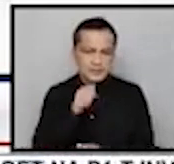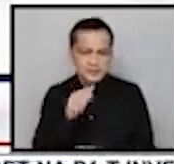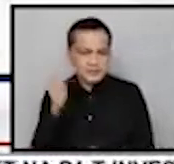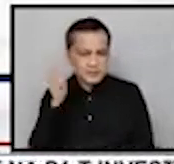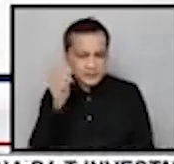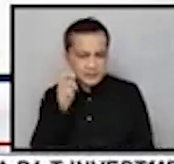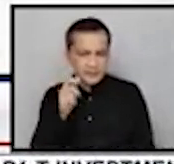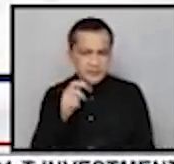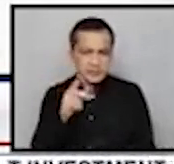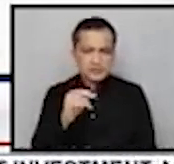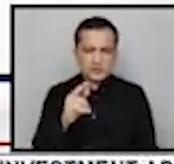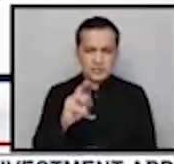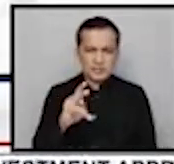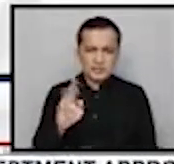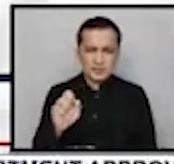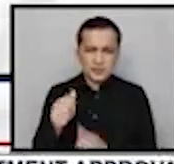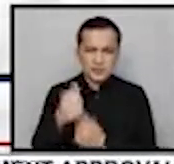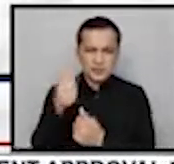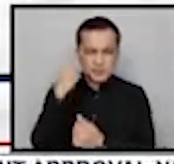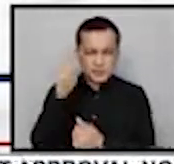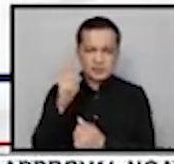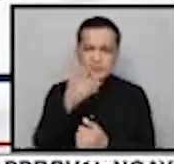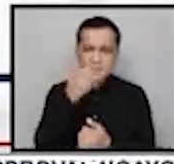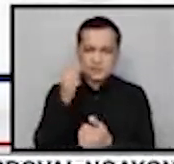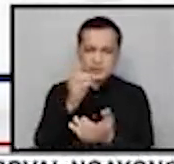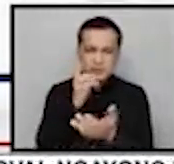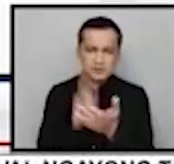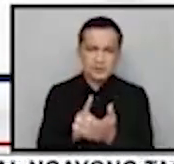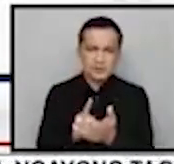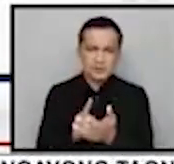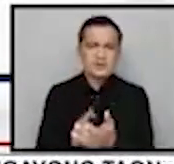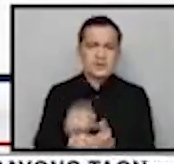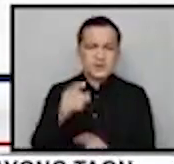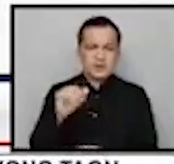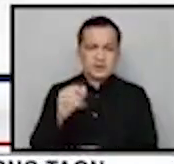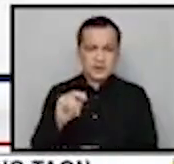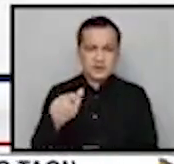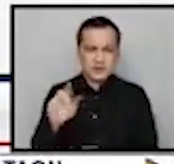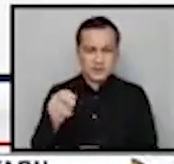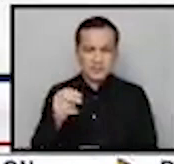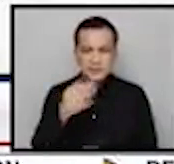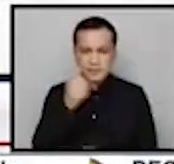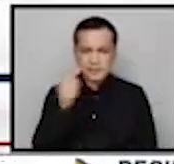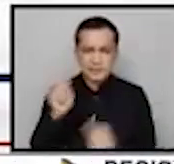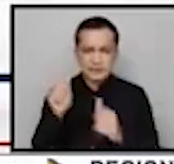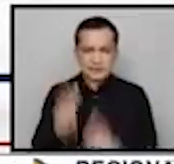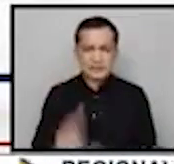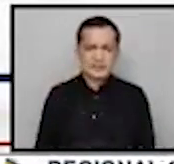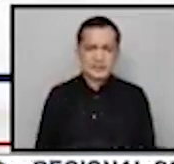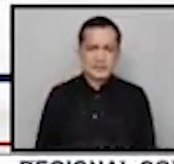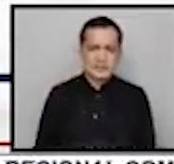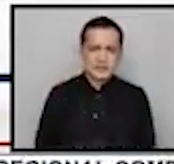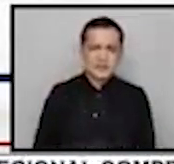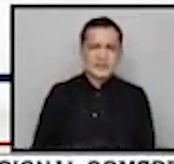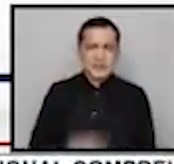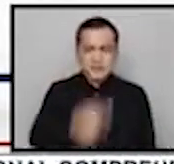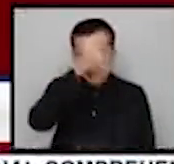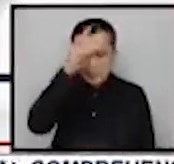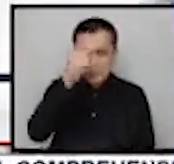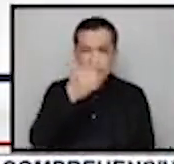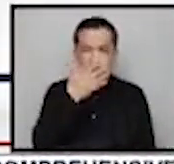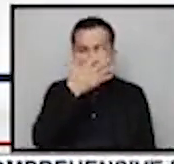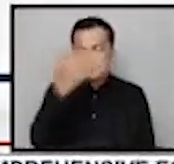Kinabalu Award for Best Documentary, Geraldo B. Humawan bilang Best Actor din, Black Rainbow sa Best Short Film at iba